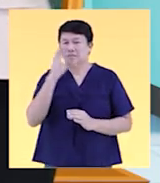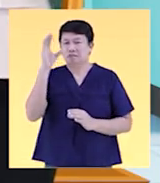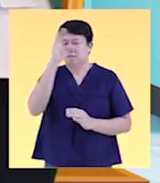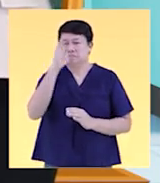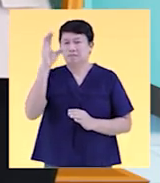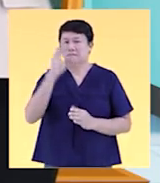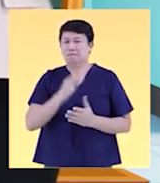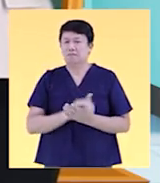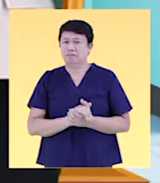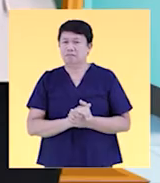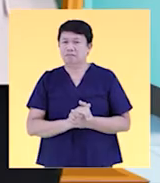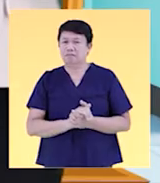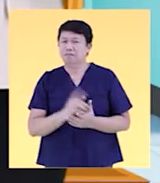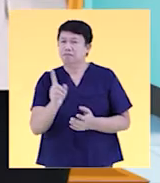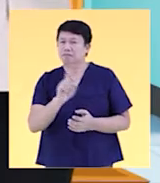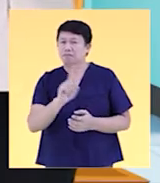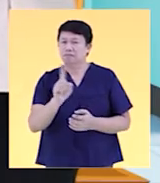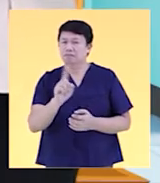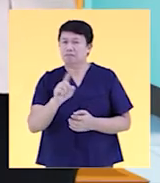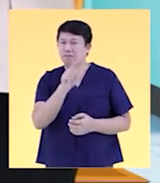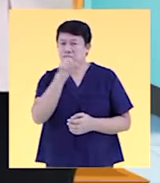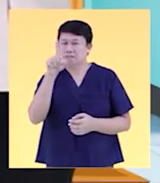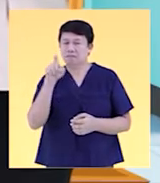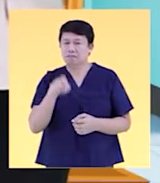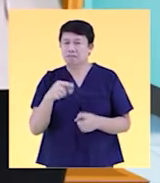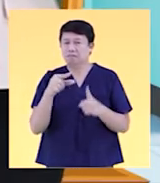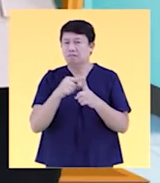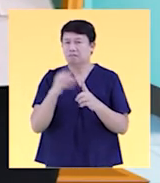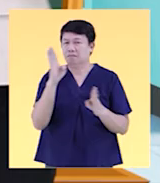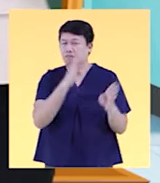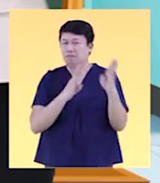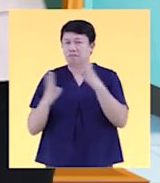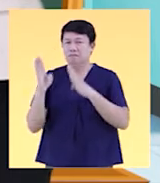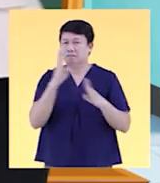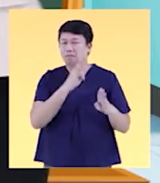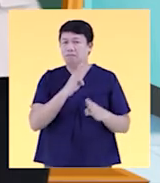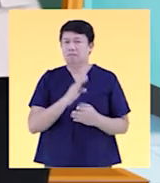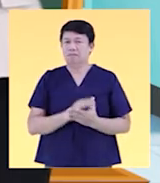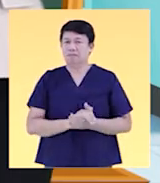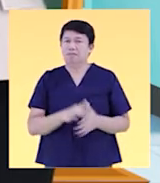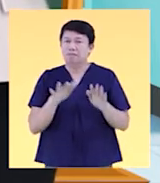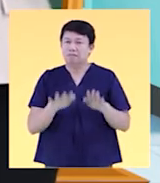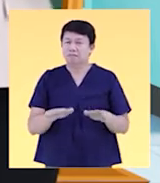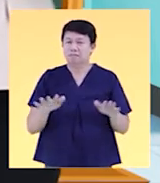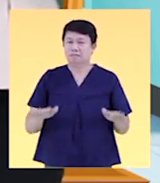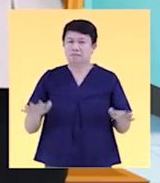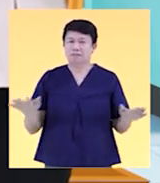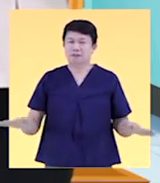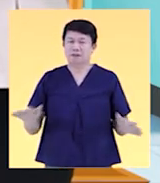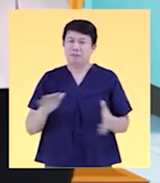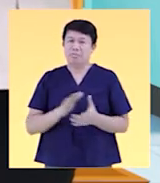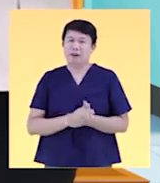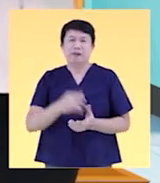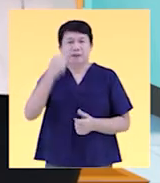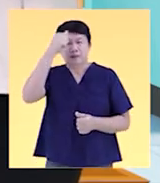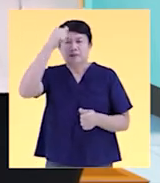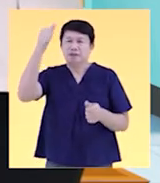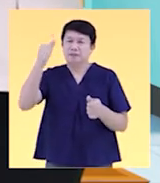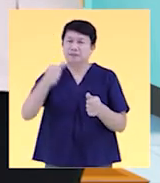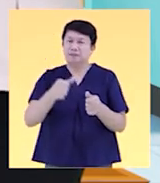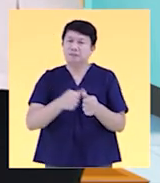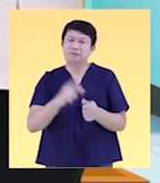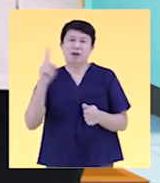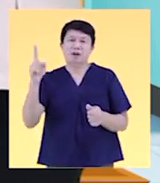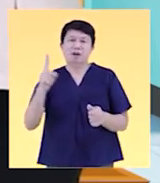hahanapin. Ano nga ba ang tinatanong sa word problem? Mga bata,